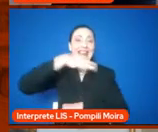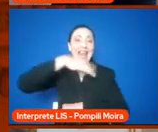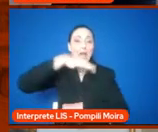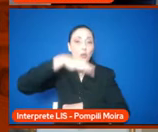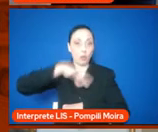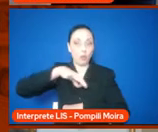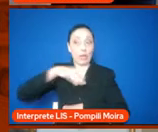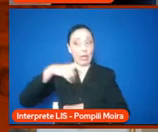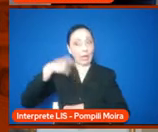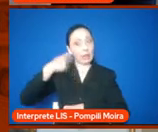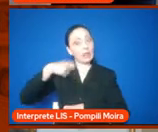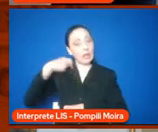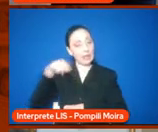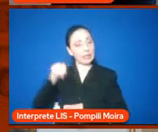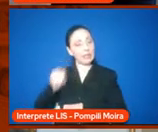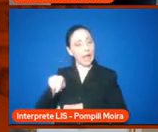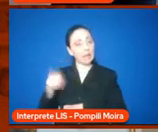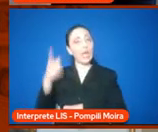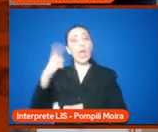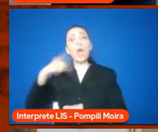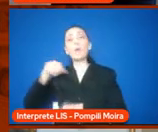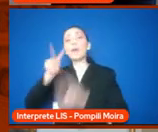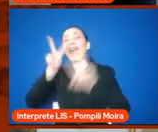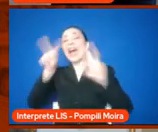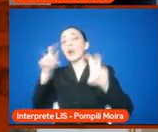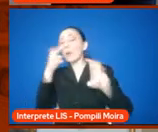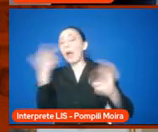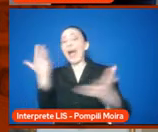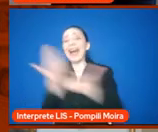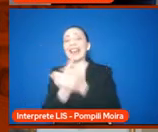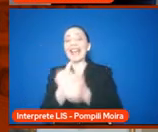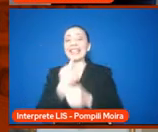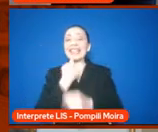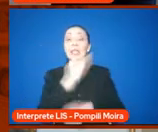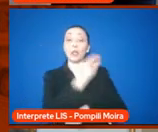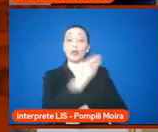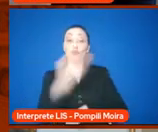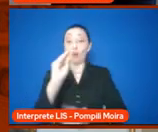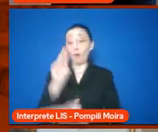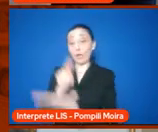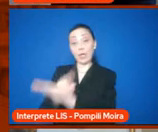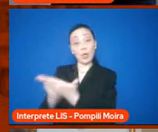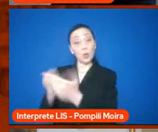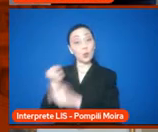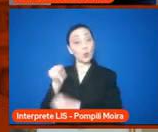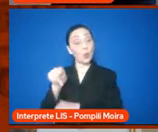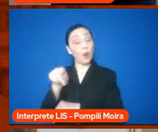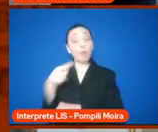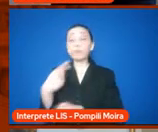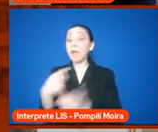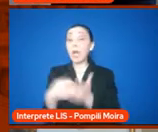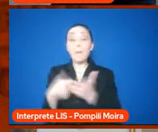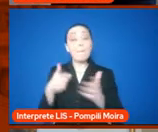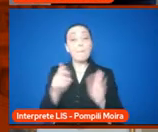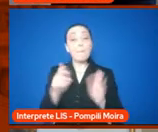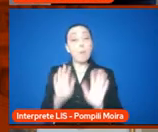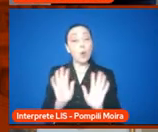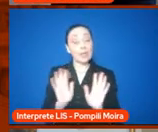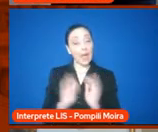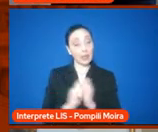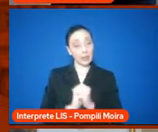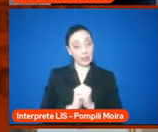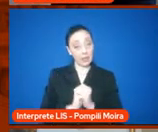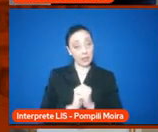alle scuole, questo è l'elemento più importante che si sta seguendo